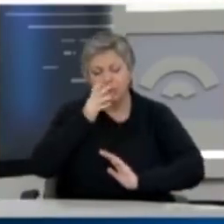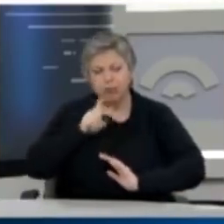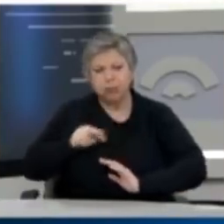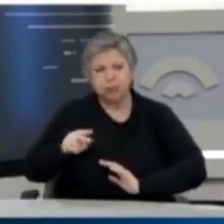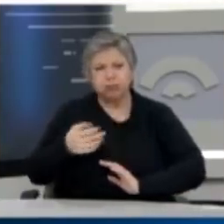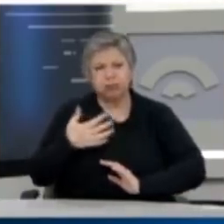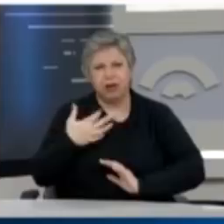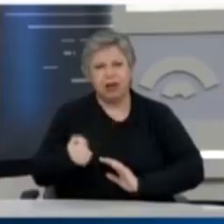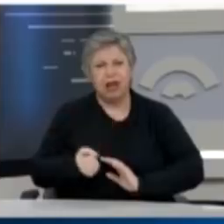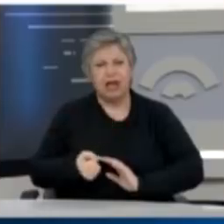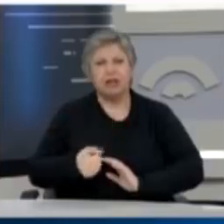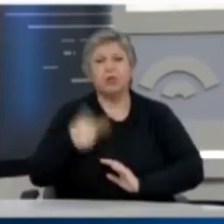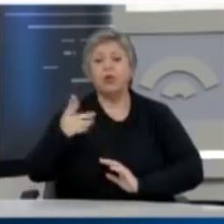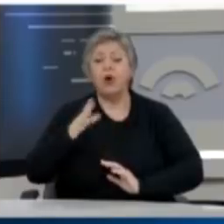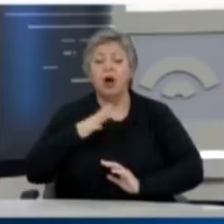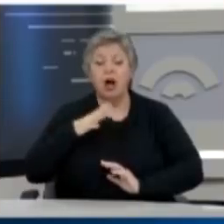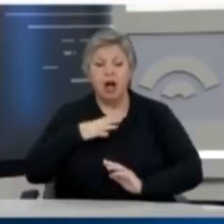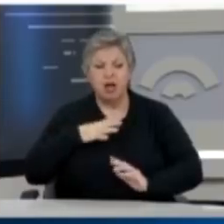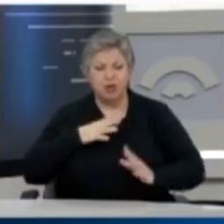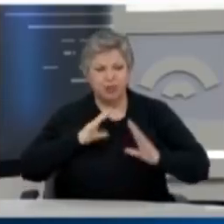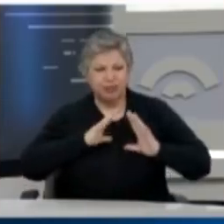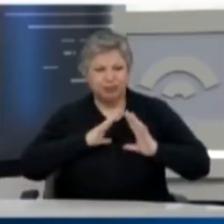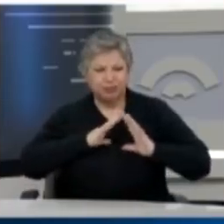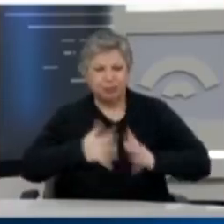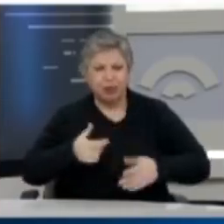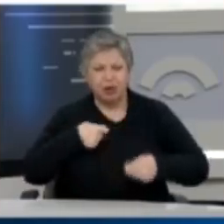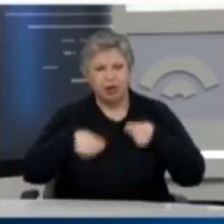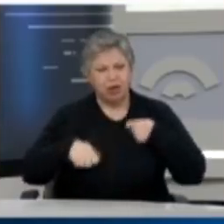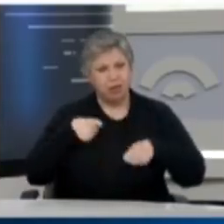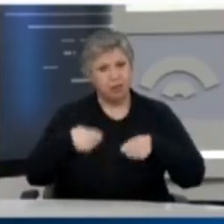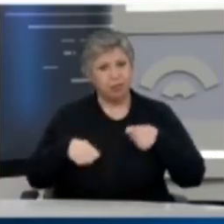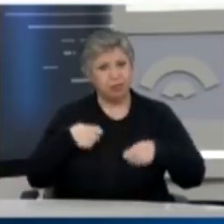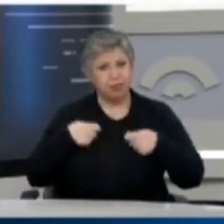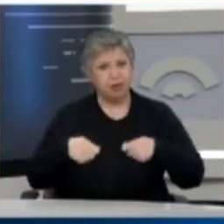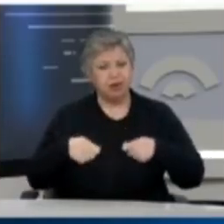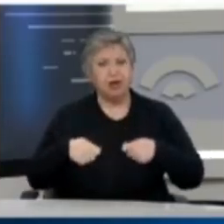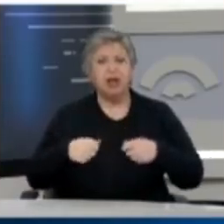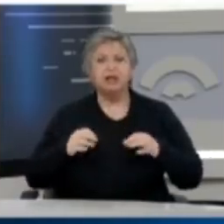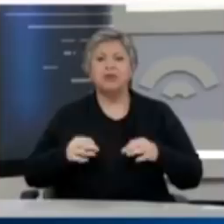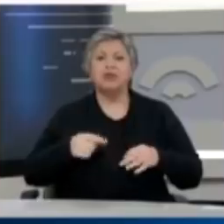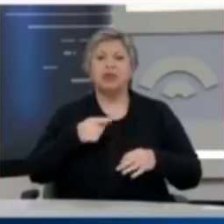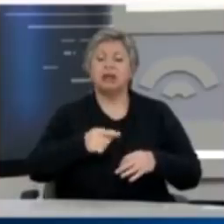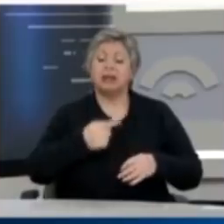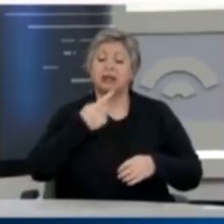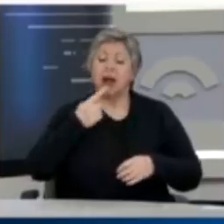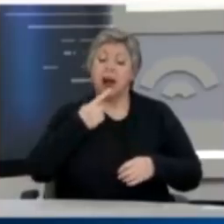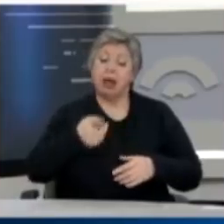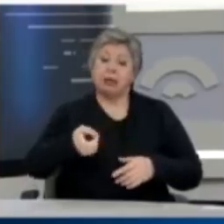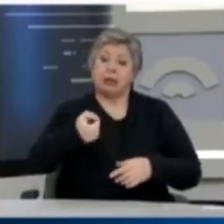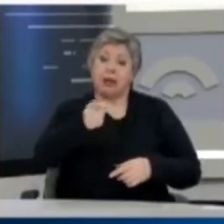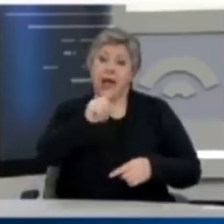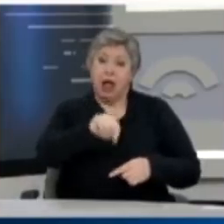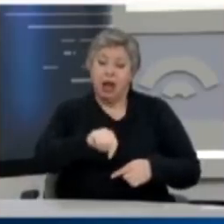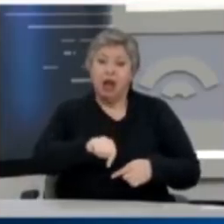και έντονη λαϊκή δυσαρέσκεια. Και είναι λογικό όταν άλλα λέτε και άλλα κάνετε